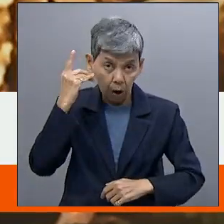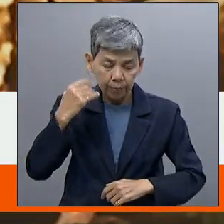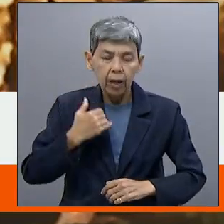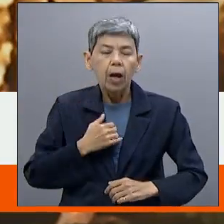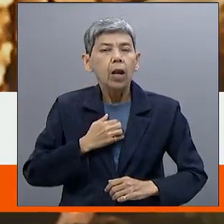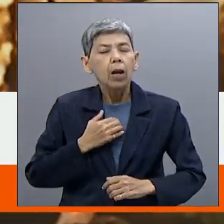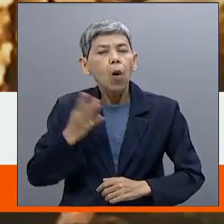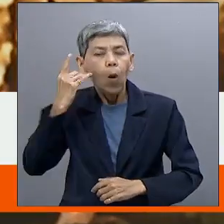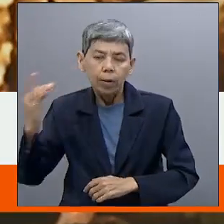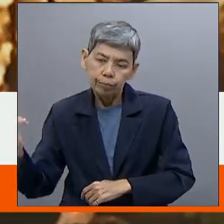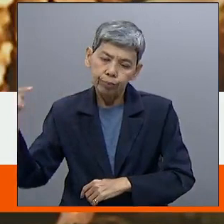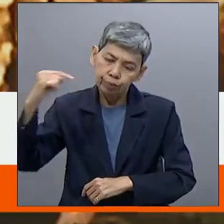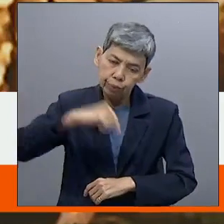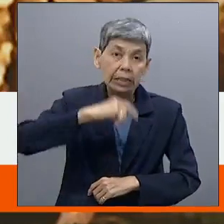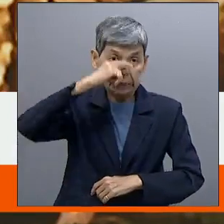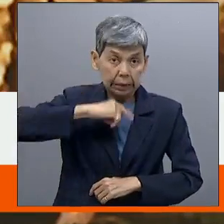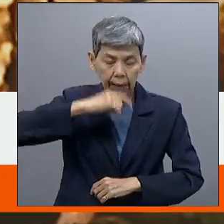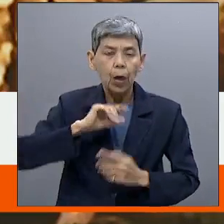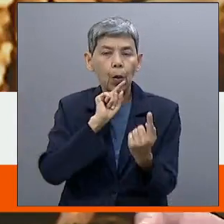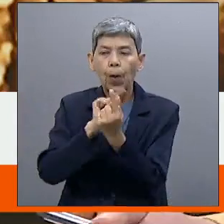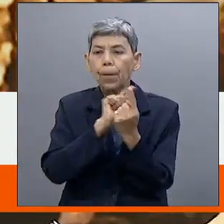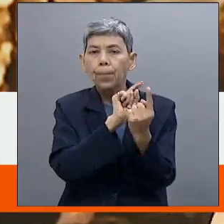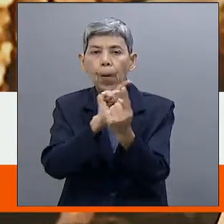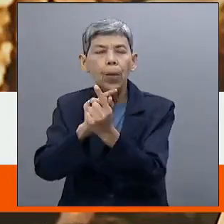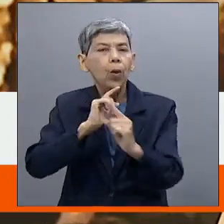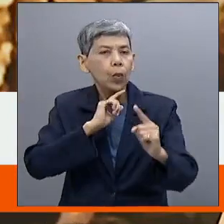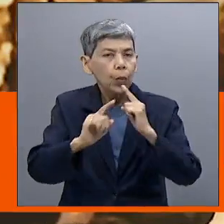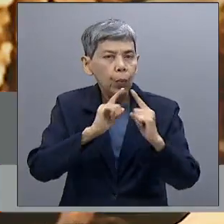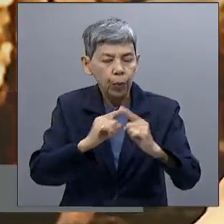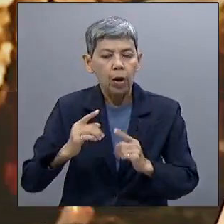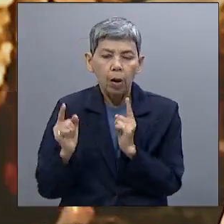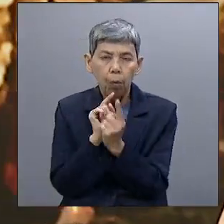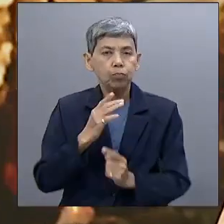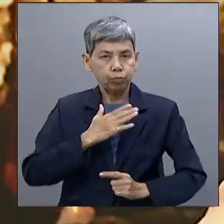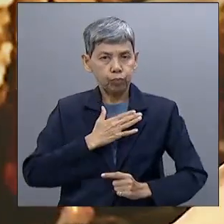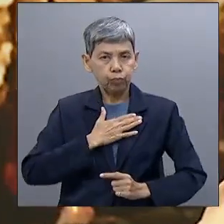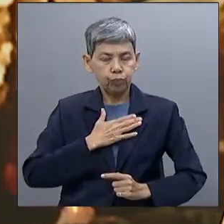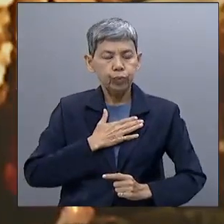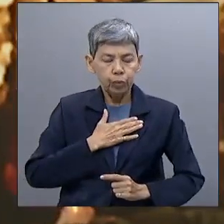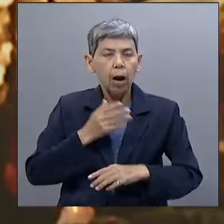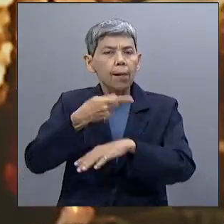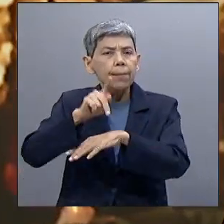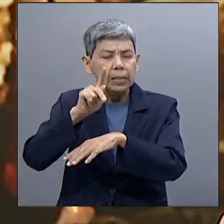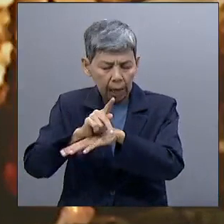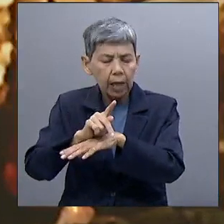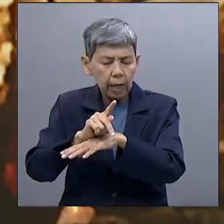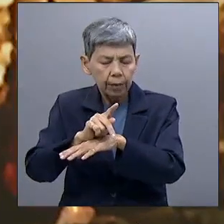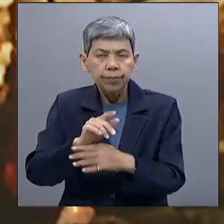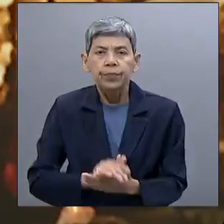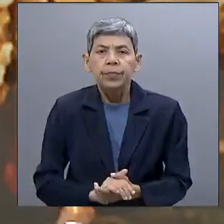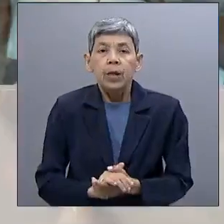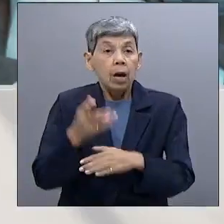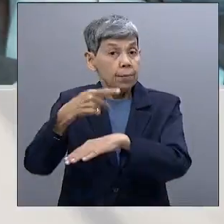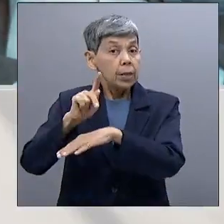าสกลับมาก็ได้มาพบปะพูดคุยกับผมแล้วก็ท่านรวมถึงท่านประธานด้วยท่าน